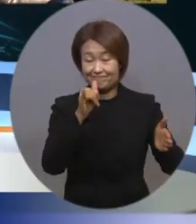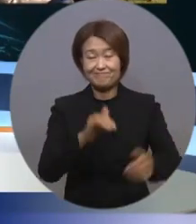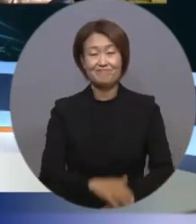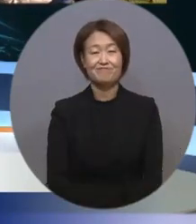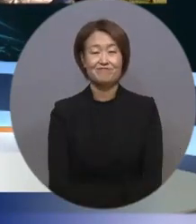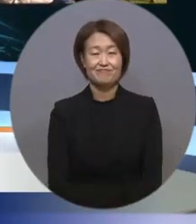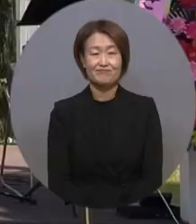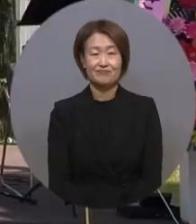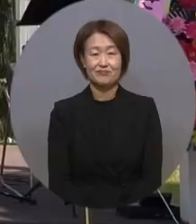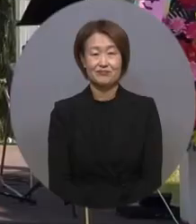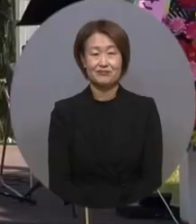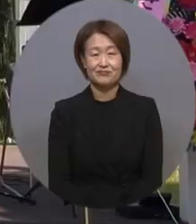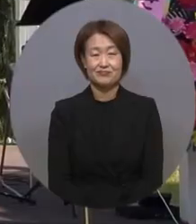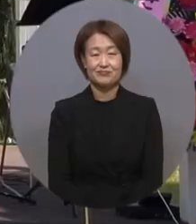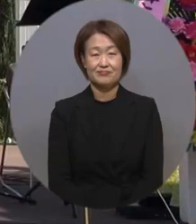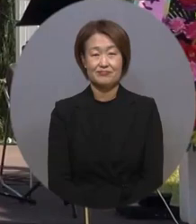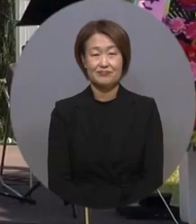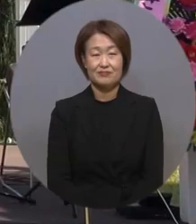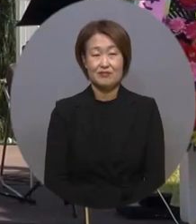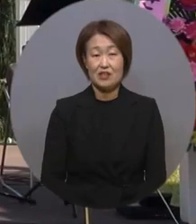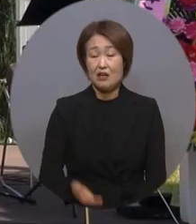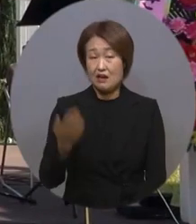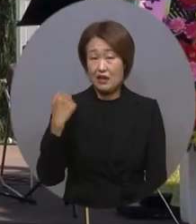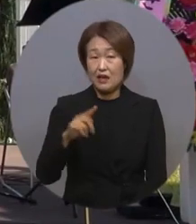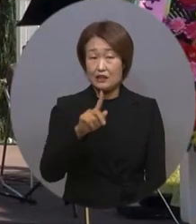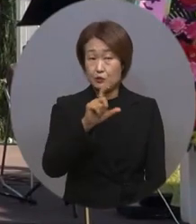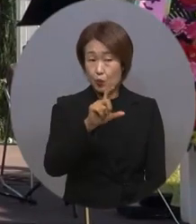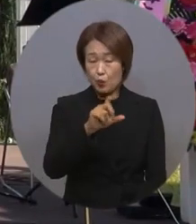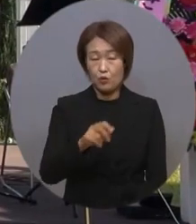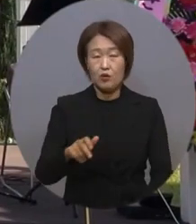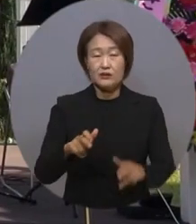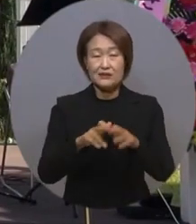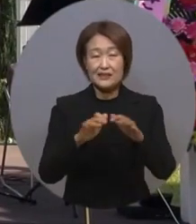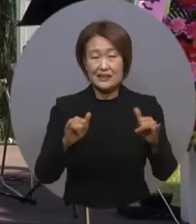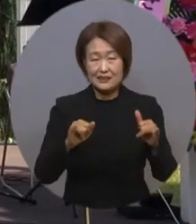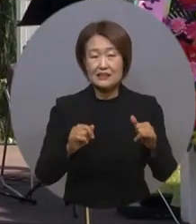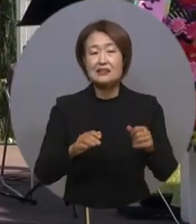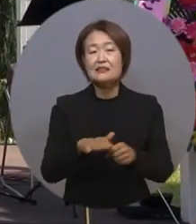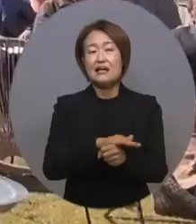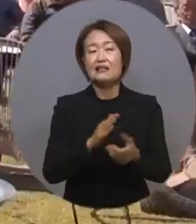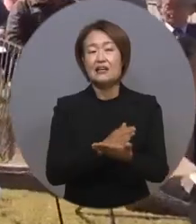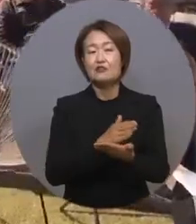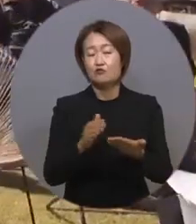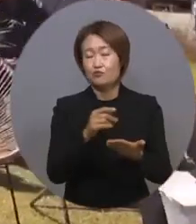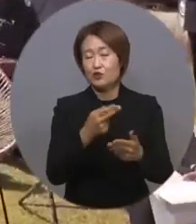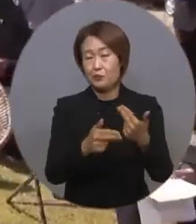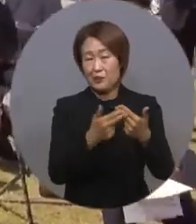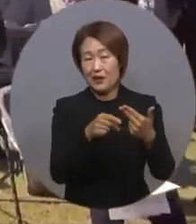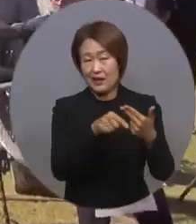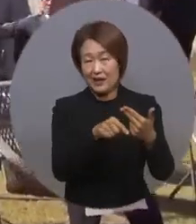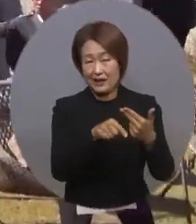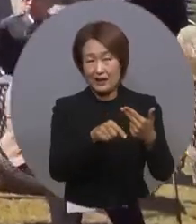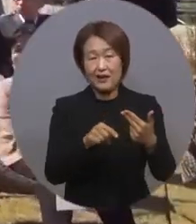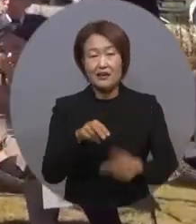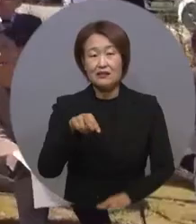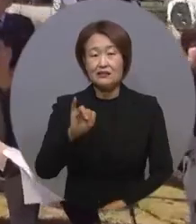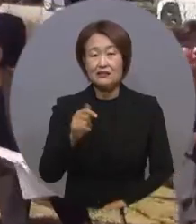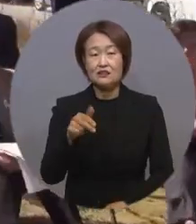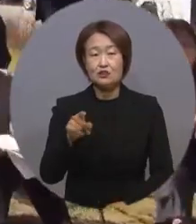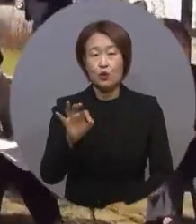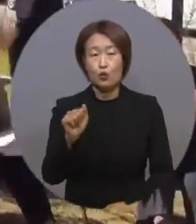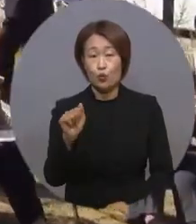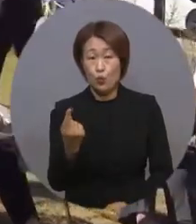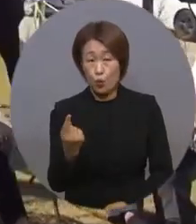기자입니다 지난 15일 한국장애인 사랑나눔협회가 신정운의 파티홀에서 장애인과